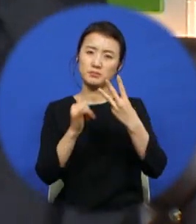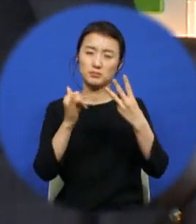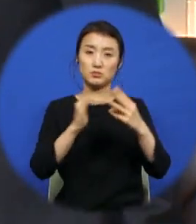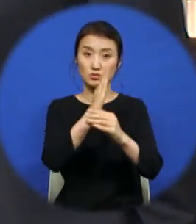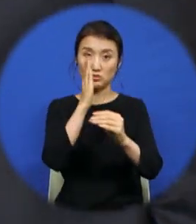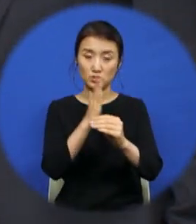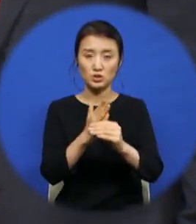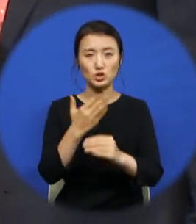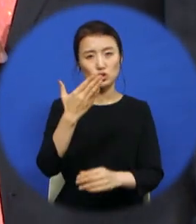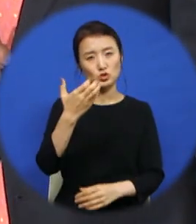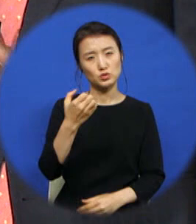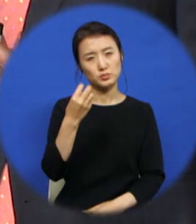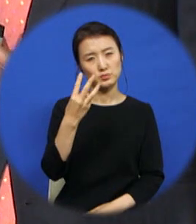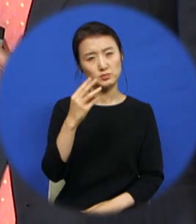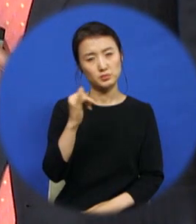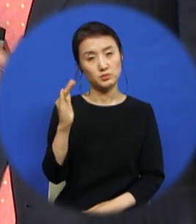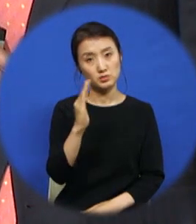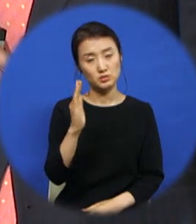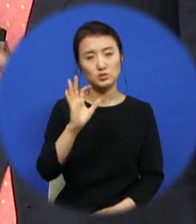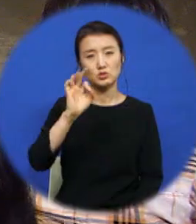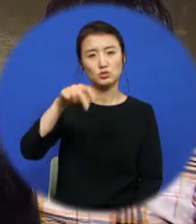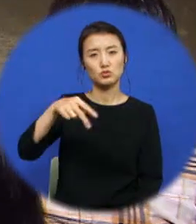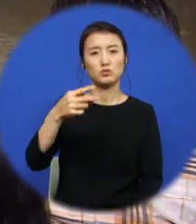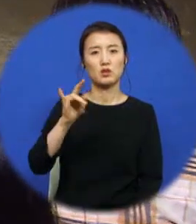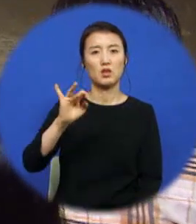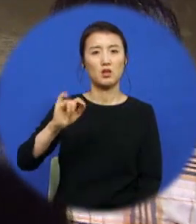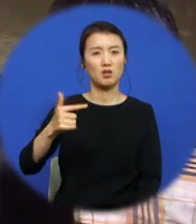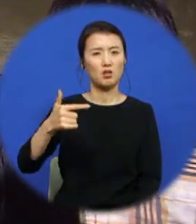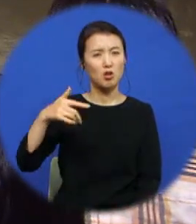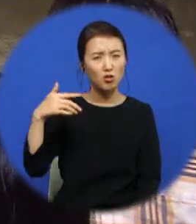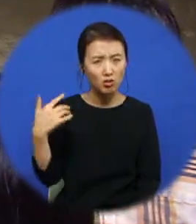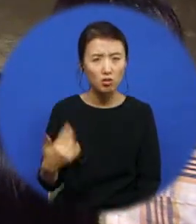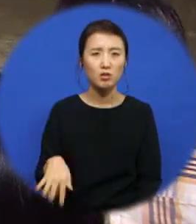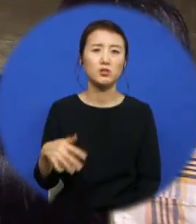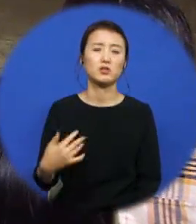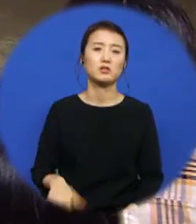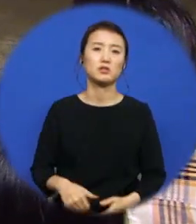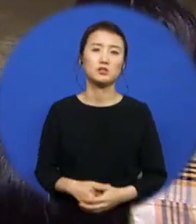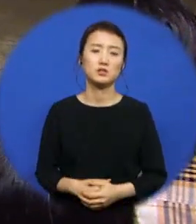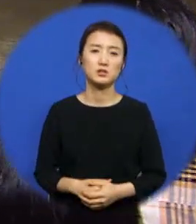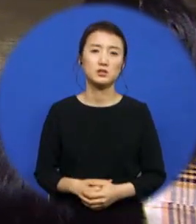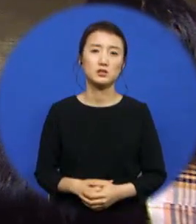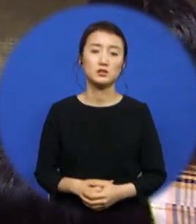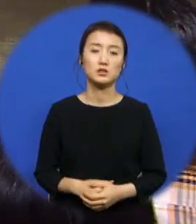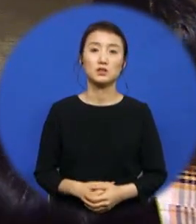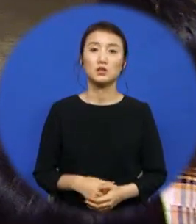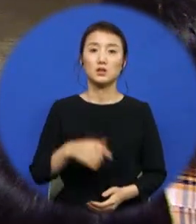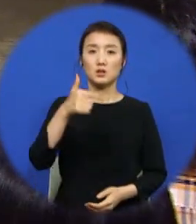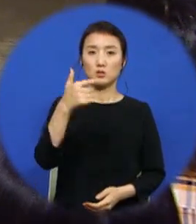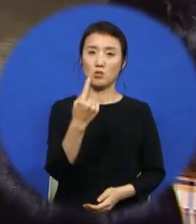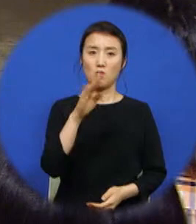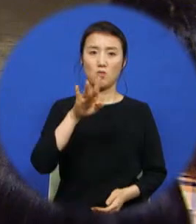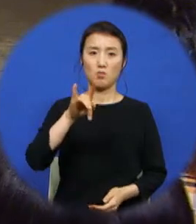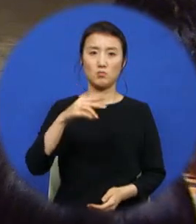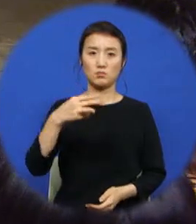노벨상에 u 대회 됩니다 노벨상 의 3분의 기